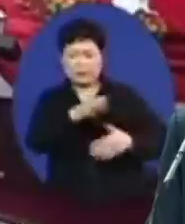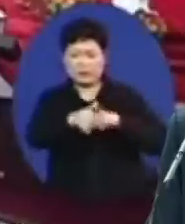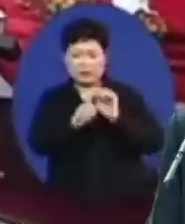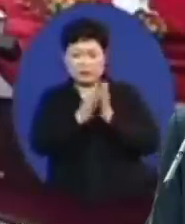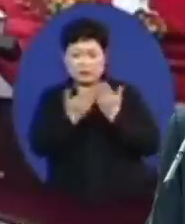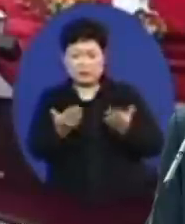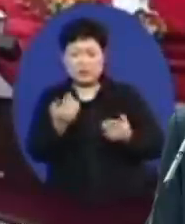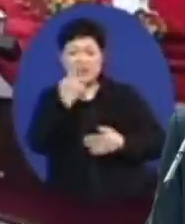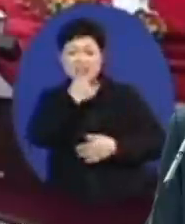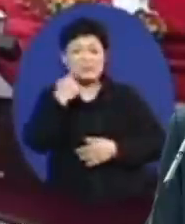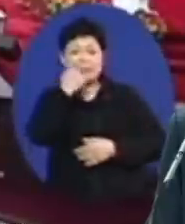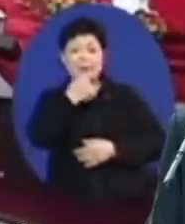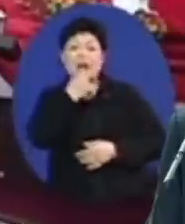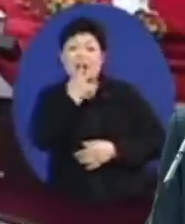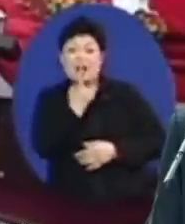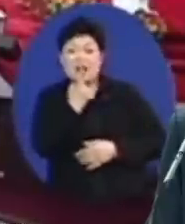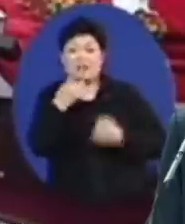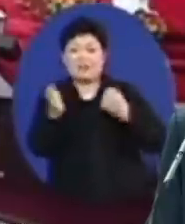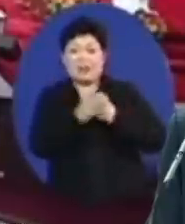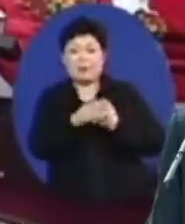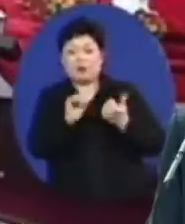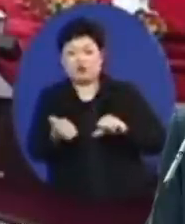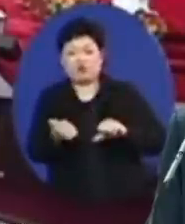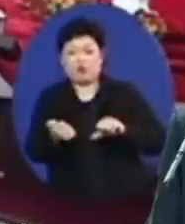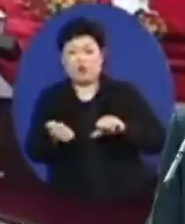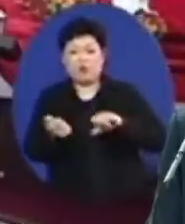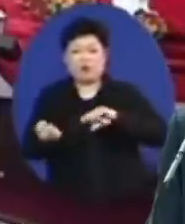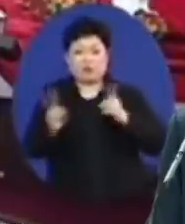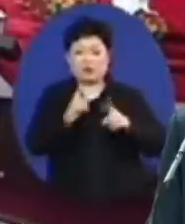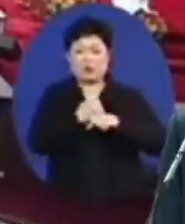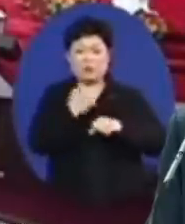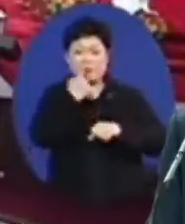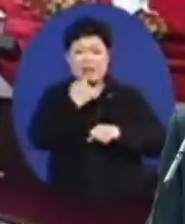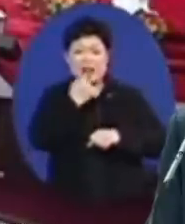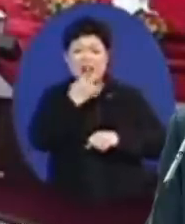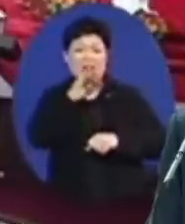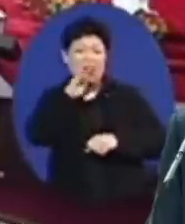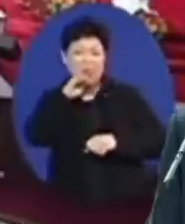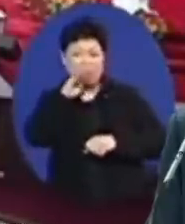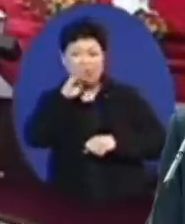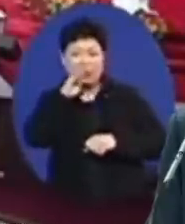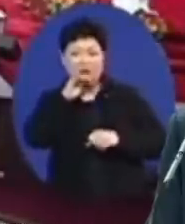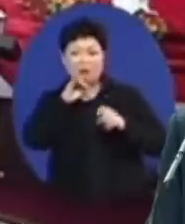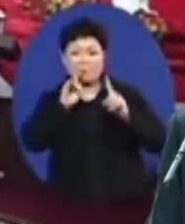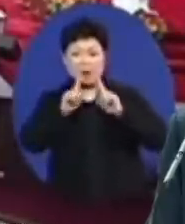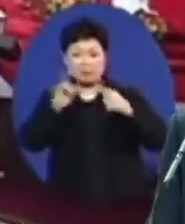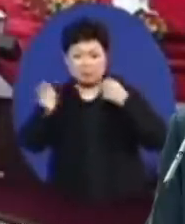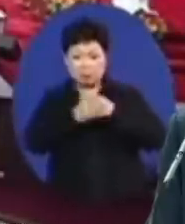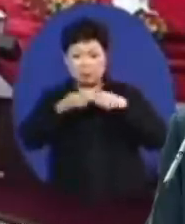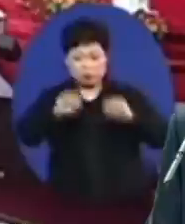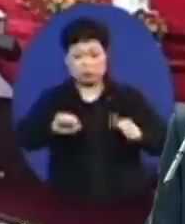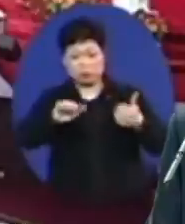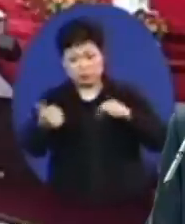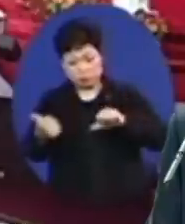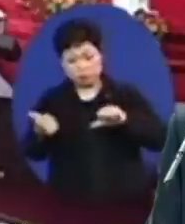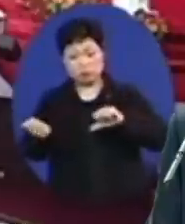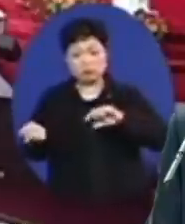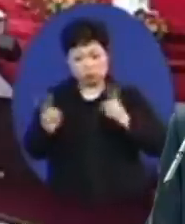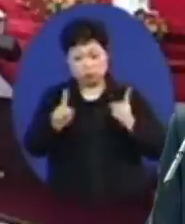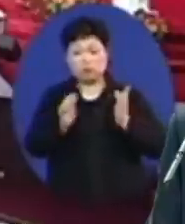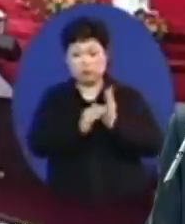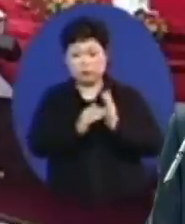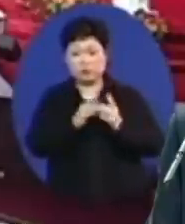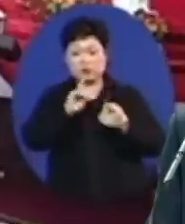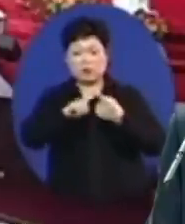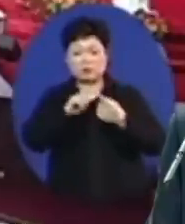네 입의 말로 죽고 산다고 말했고 내 입술의 말이 너를 지배한다고 말하고 있는데 오늘날 과학적으로 이것이